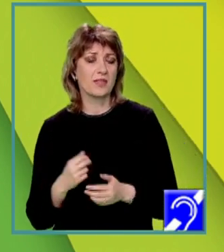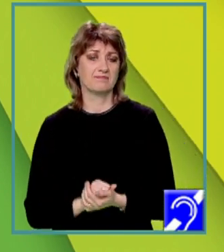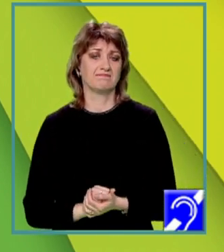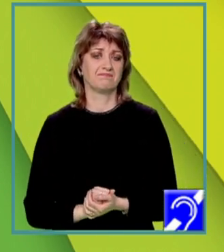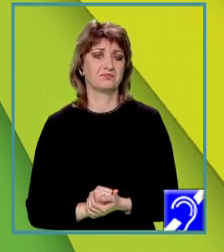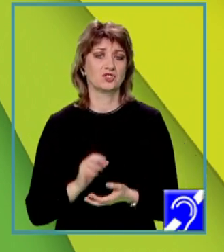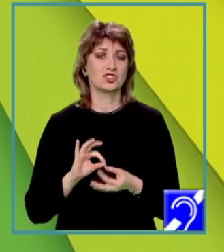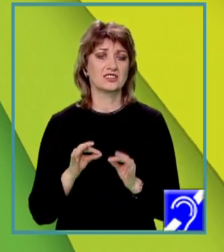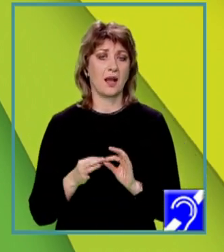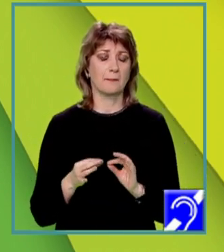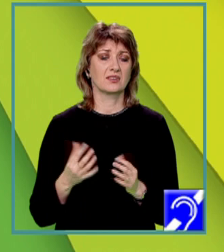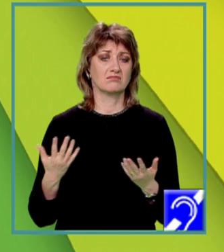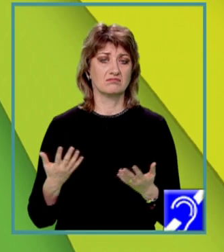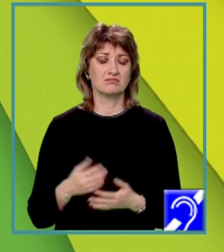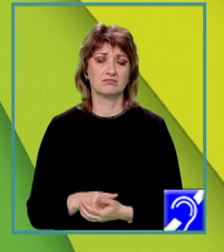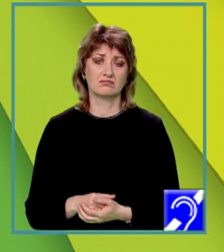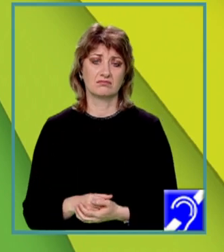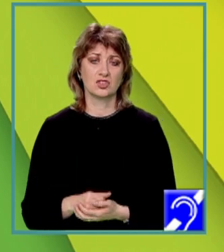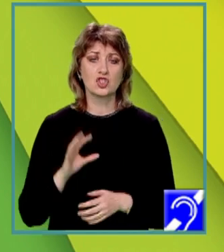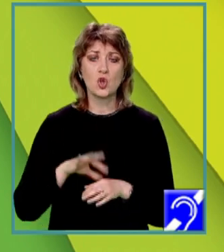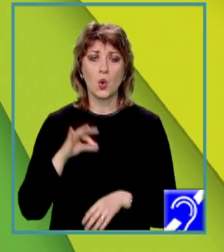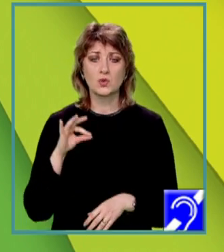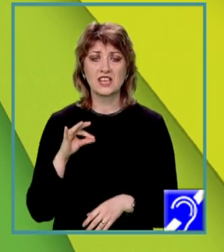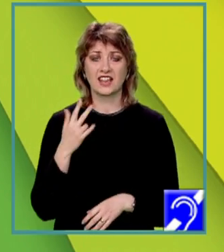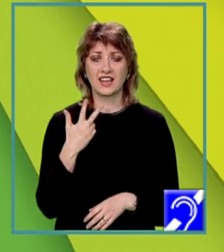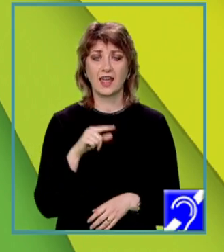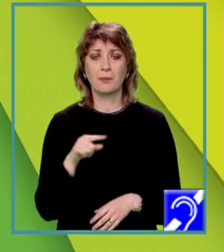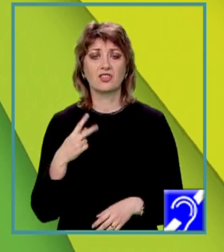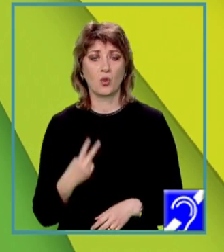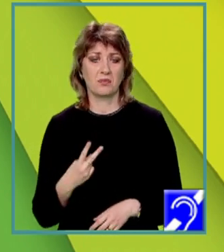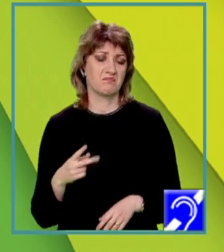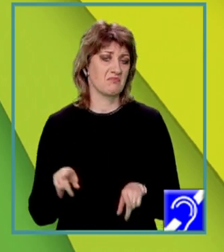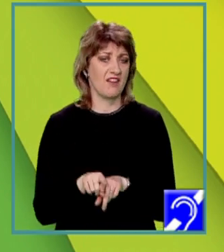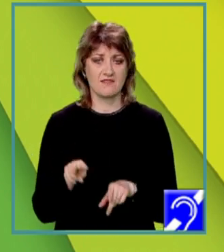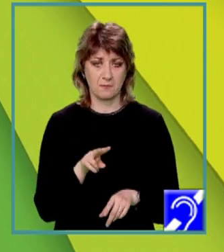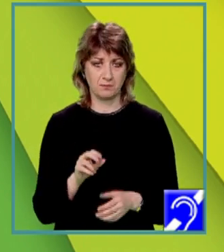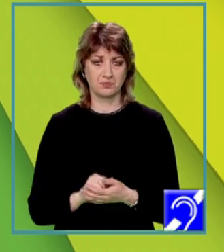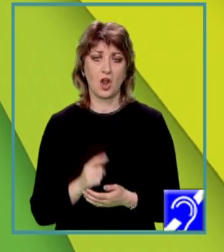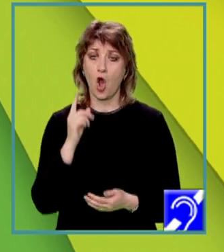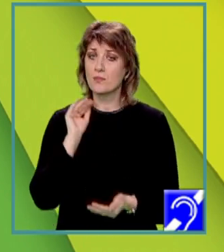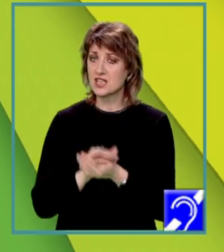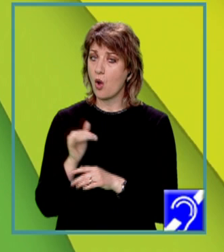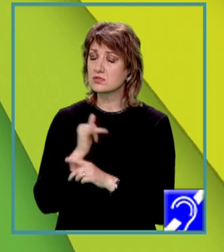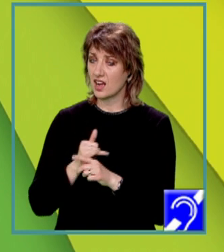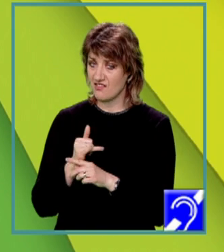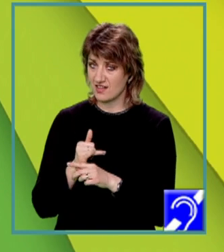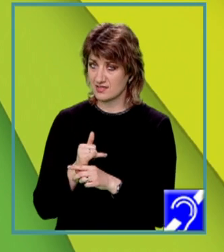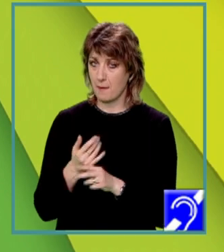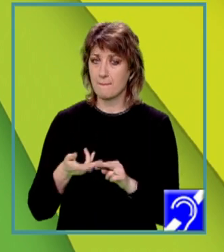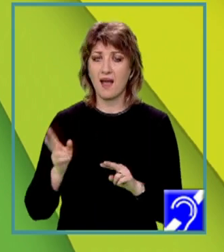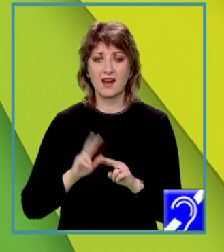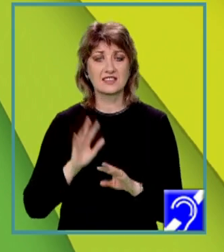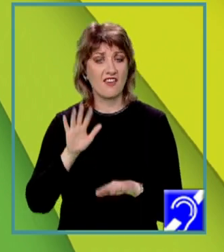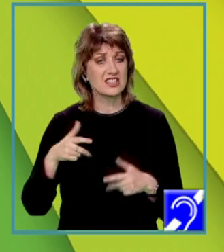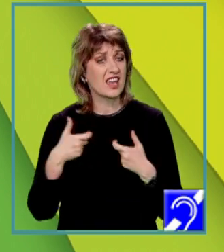ceea ce va duce la soluția 3 pe 2 și avem o mică observație mai ales că aveți